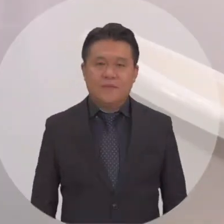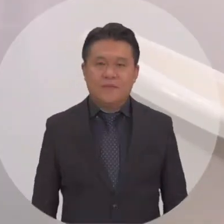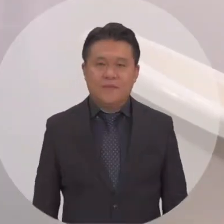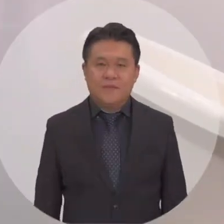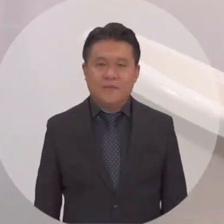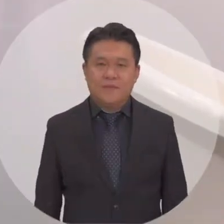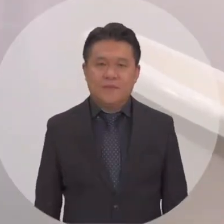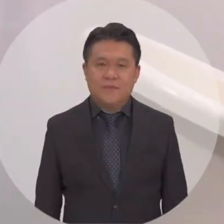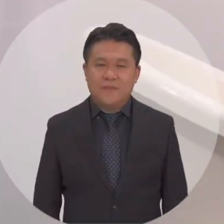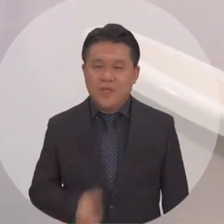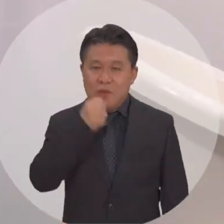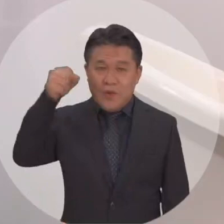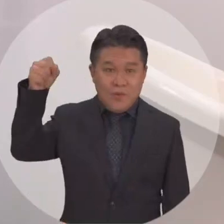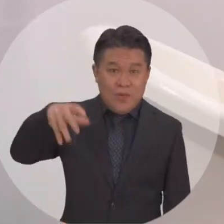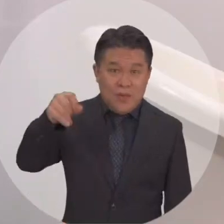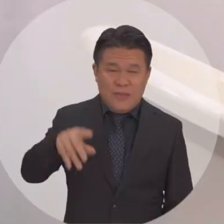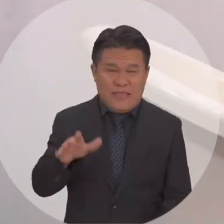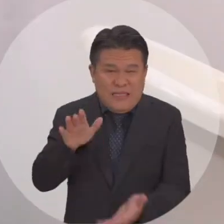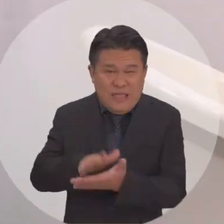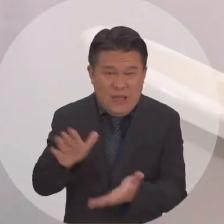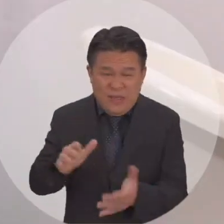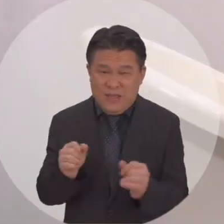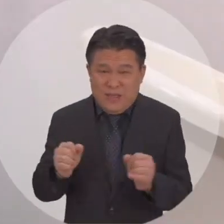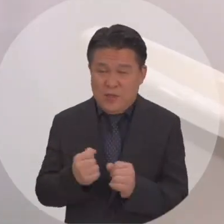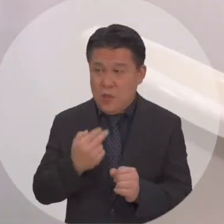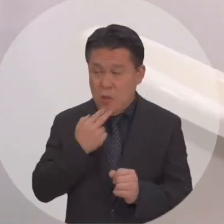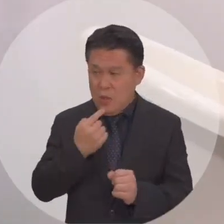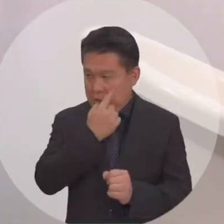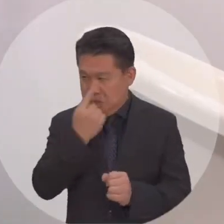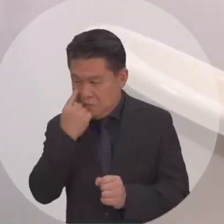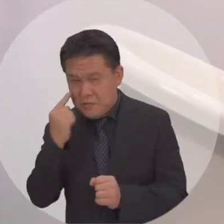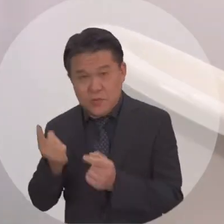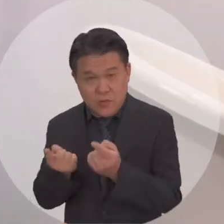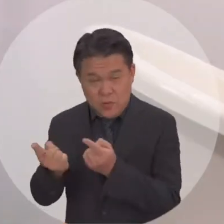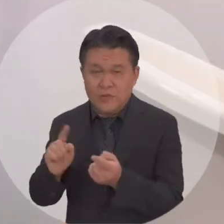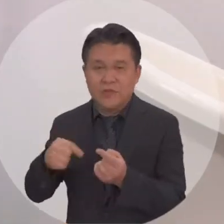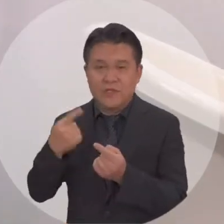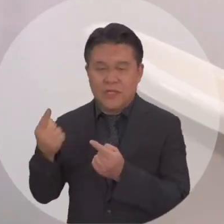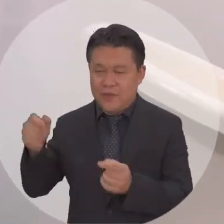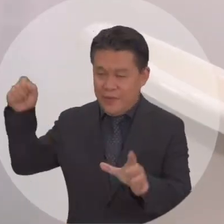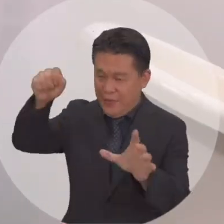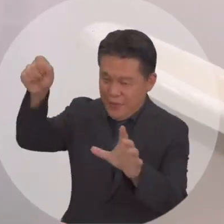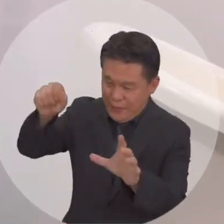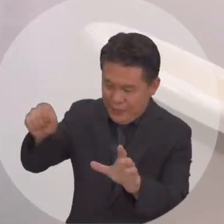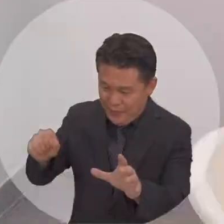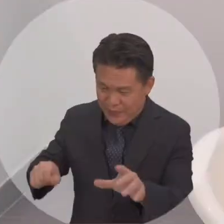샤워기의 물이 많이 뜨겁거나 차가운지 확인하고 비누 거품을 씻어냅니다.